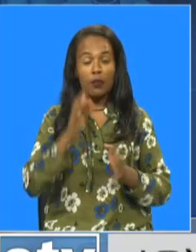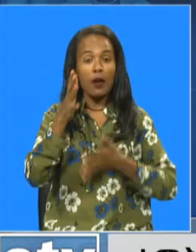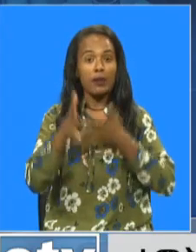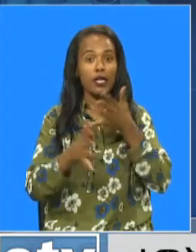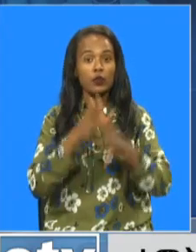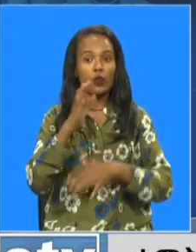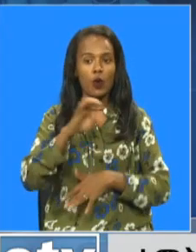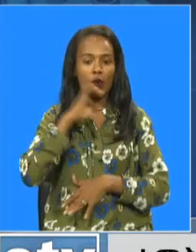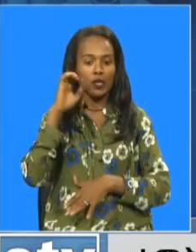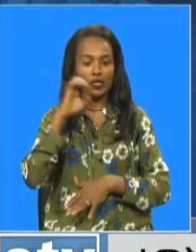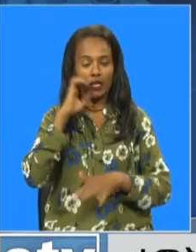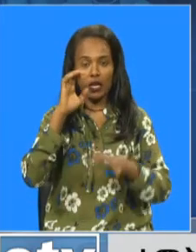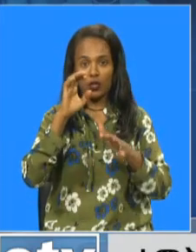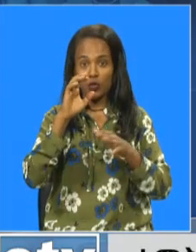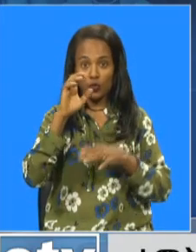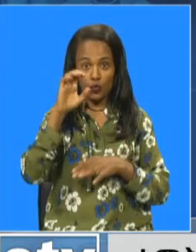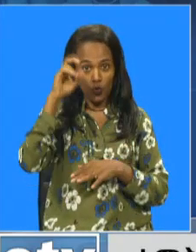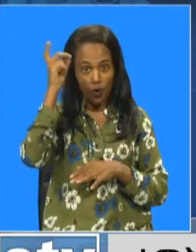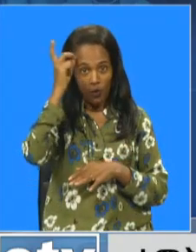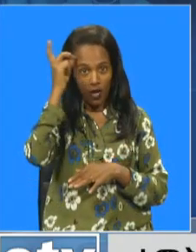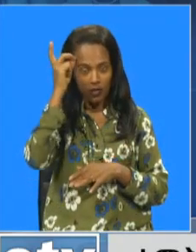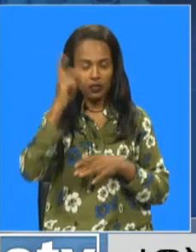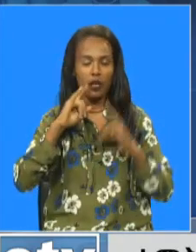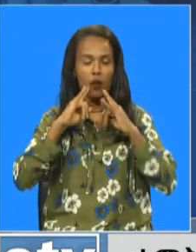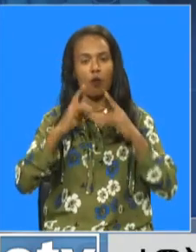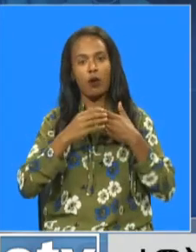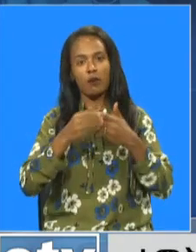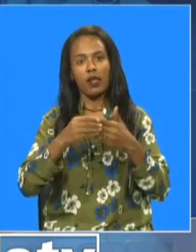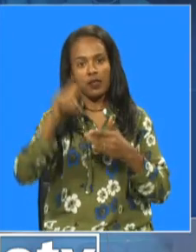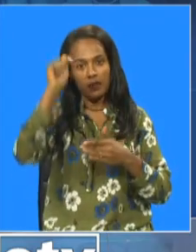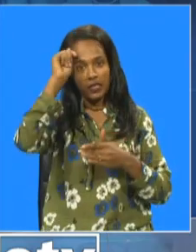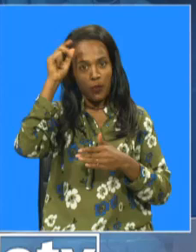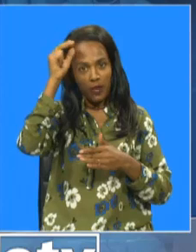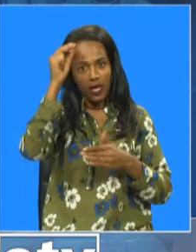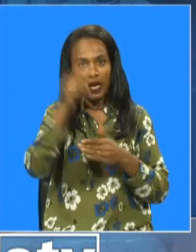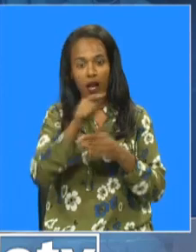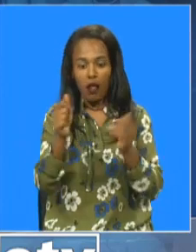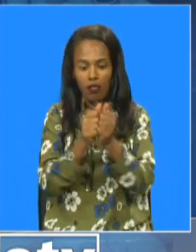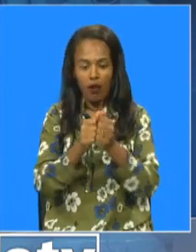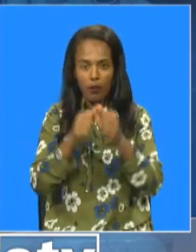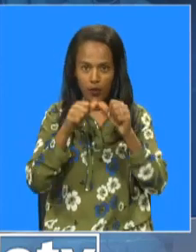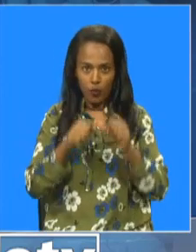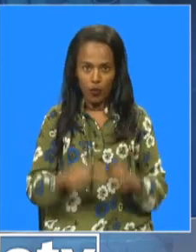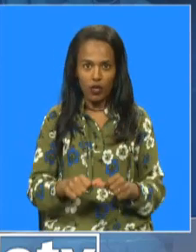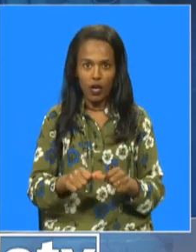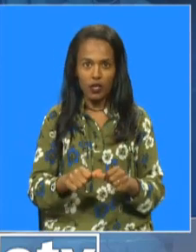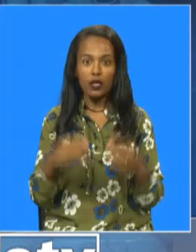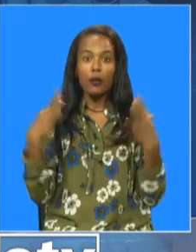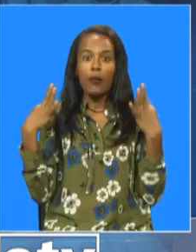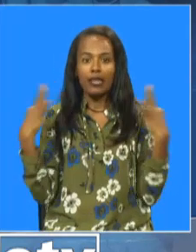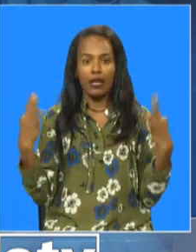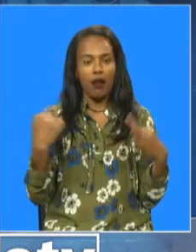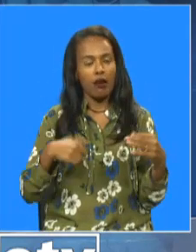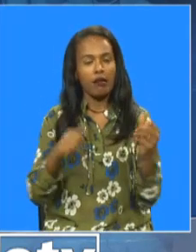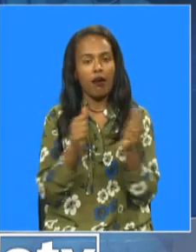በመልእክት ቋንቋ አስከዳሪ ሆኖ አምላክ ዜናውን በመምራት ተመስገን በየነ ከናንተ ጋር አብረን እንቆያለን። በጤና ከኛ ጋር